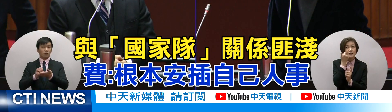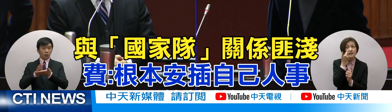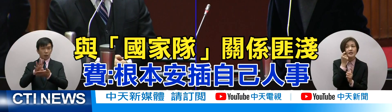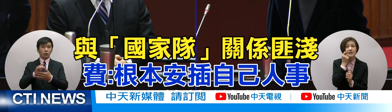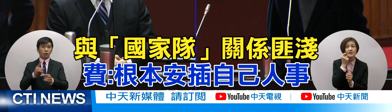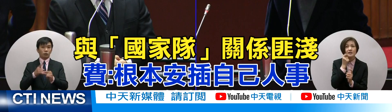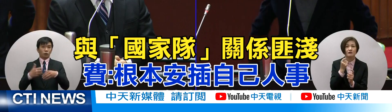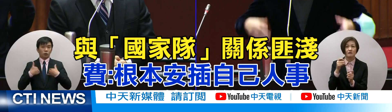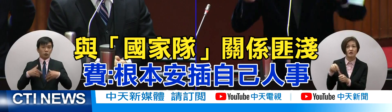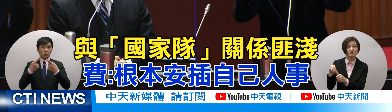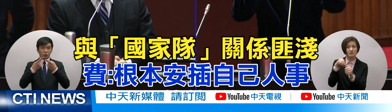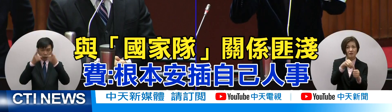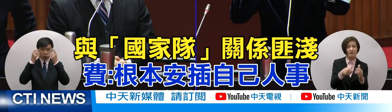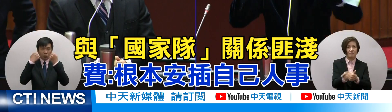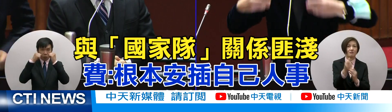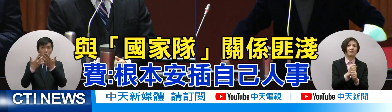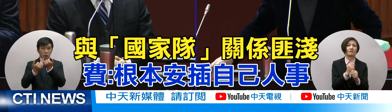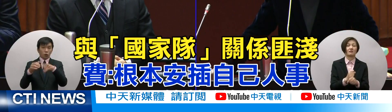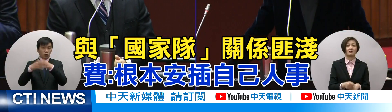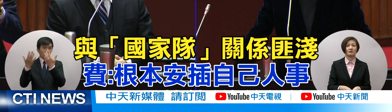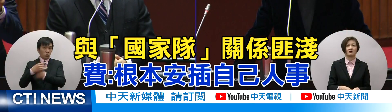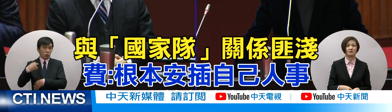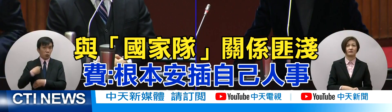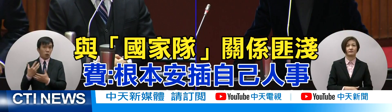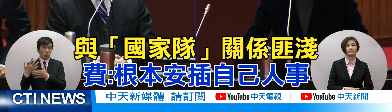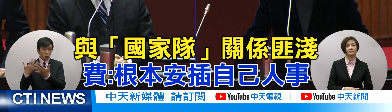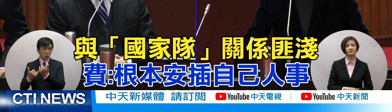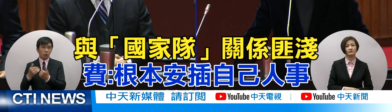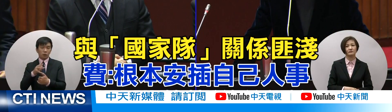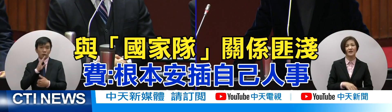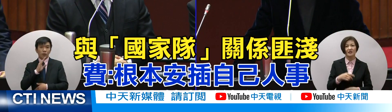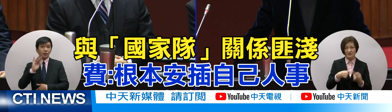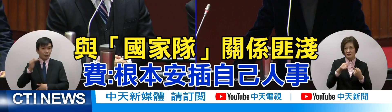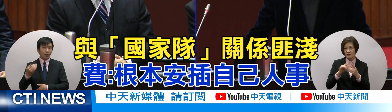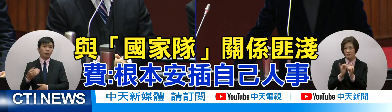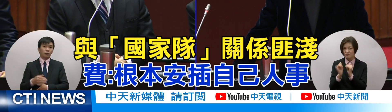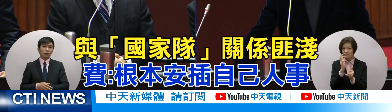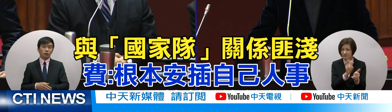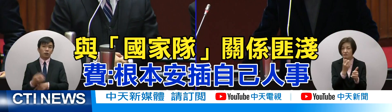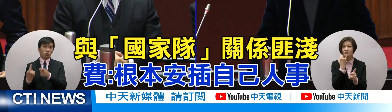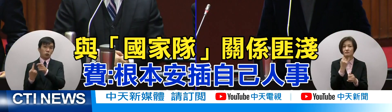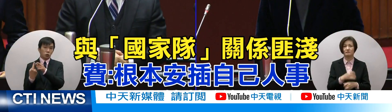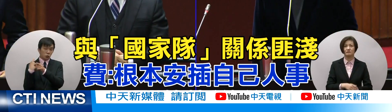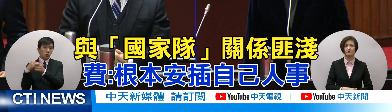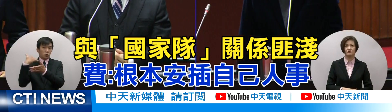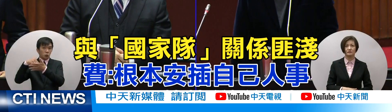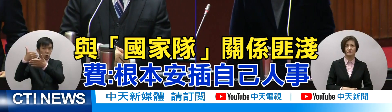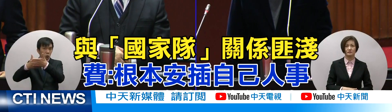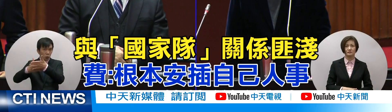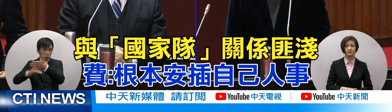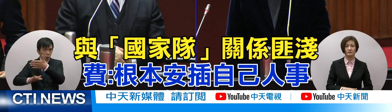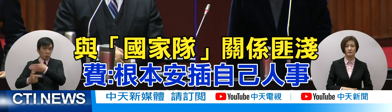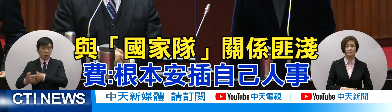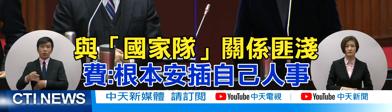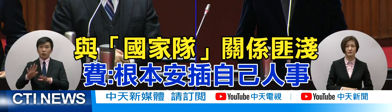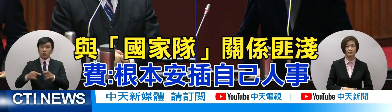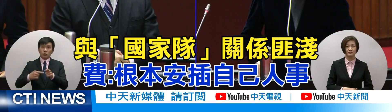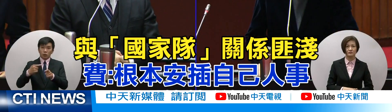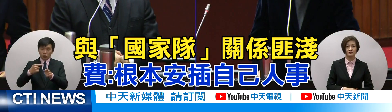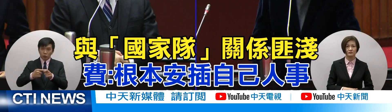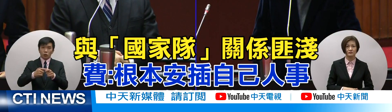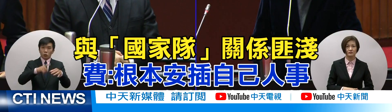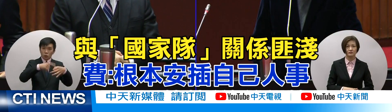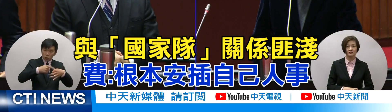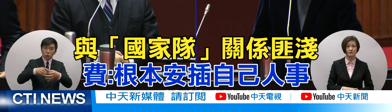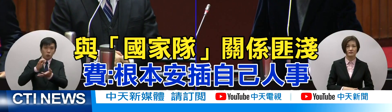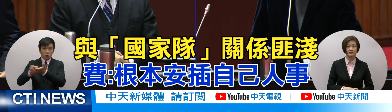学毕业的学生，如果都是我的学生，我很乐意。去年的损益已经降低到最低，今年损益2平，绝对会